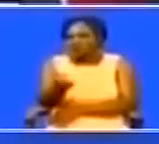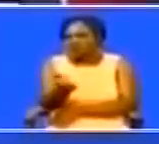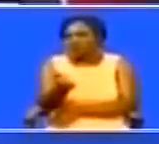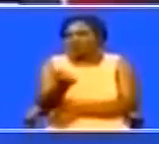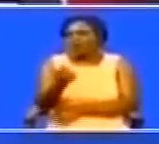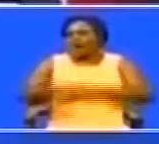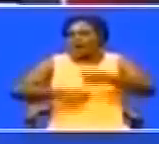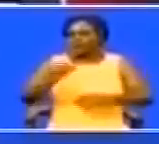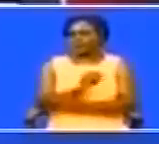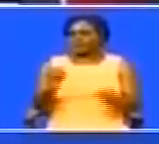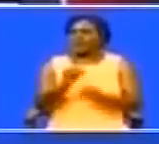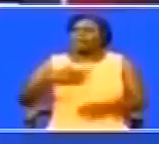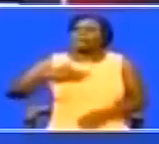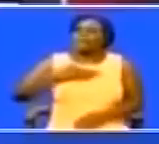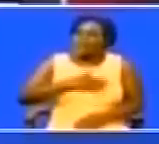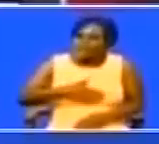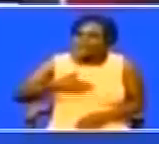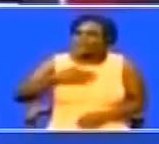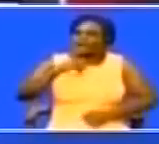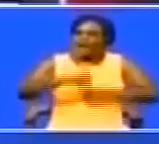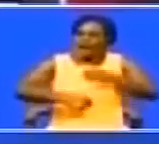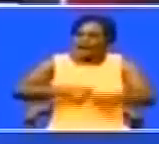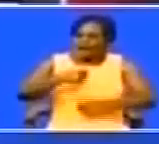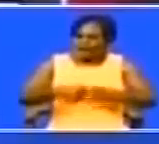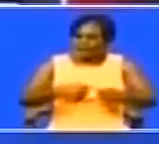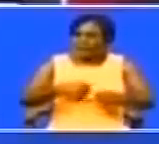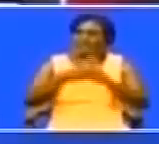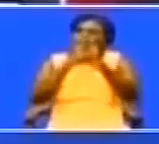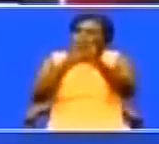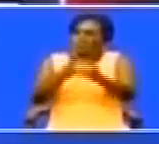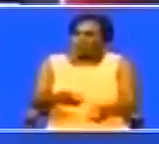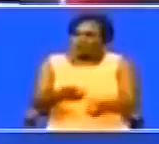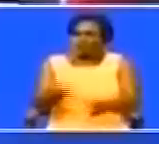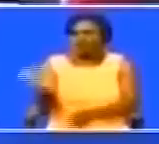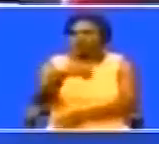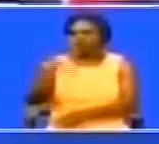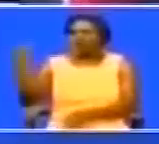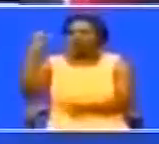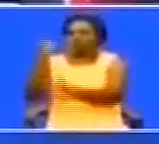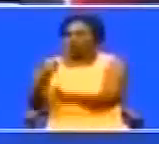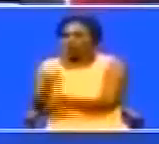act. Please get up and report on duty.